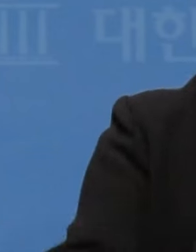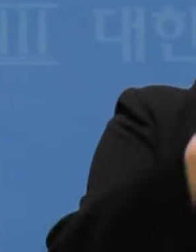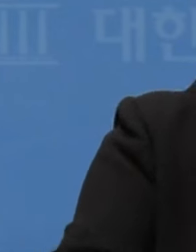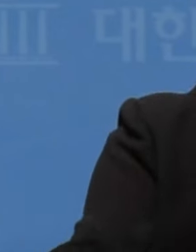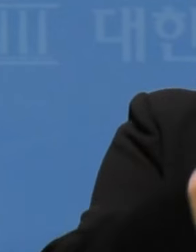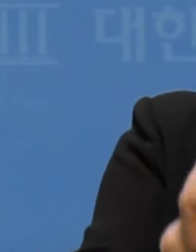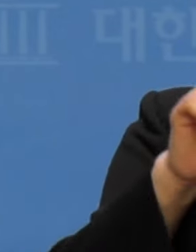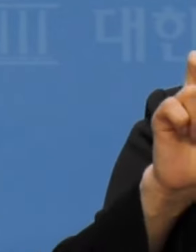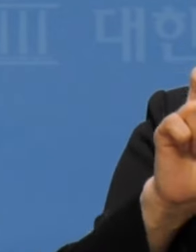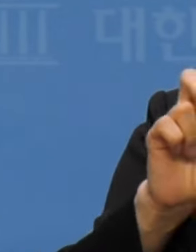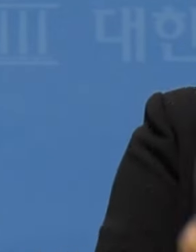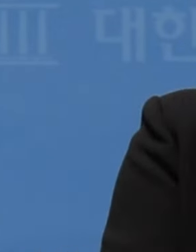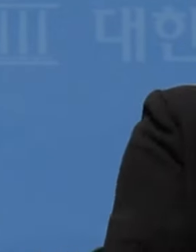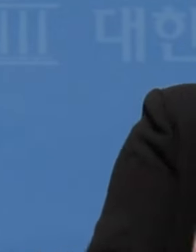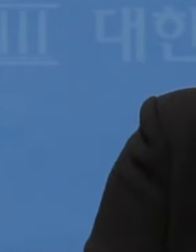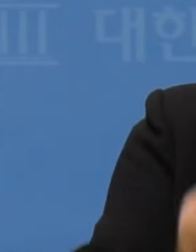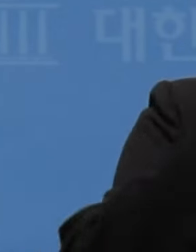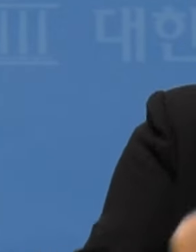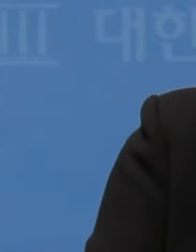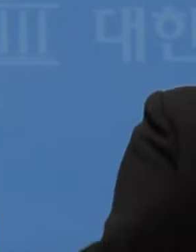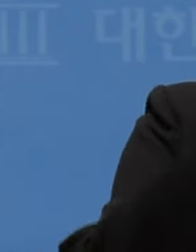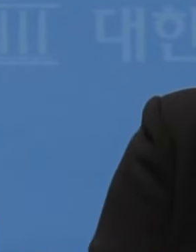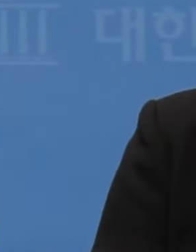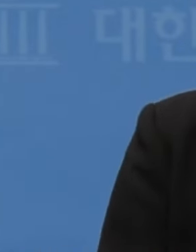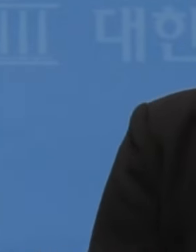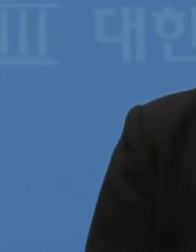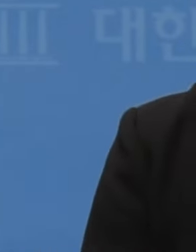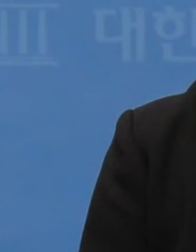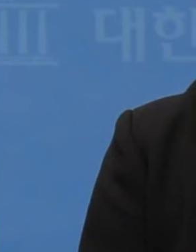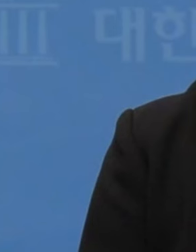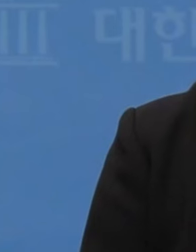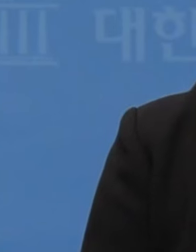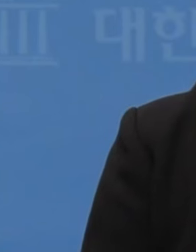5년간 25조 원이 넘는 피해를 입었습니다.